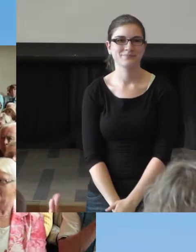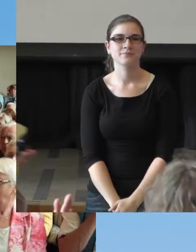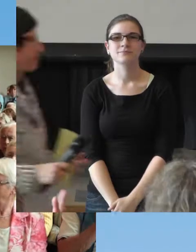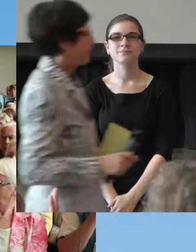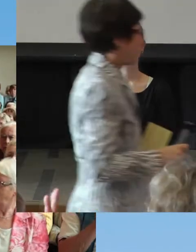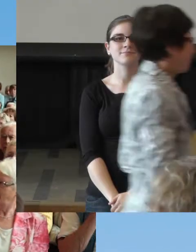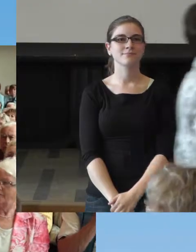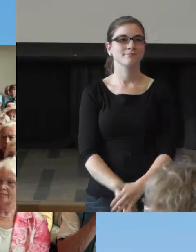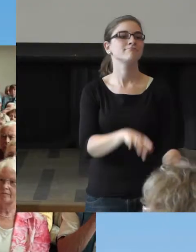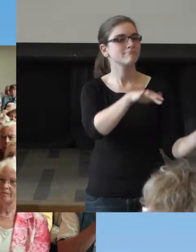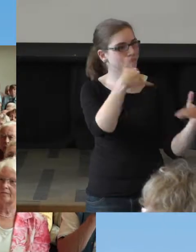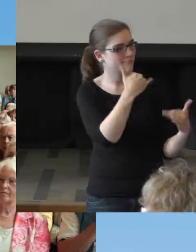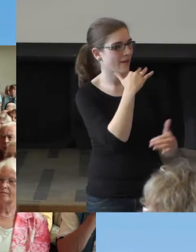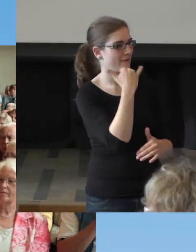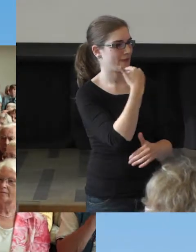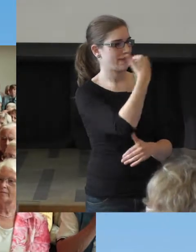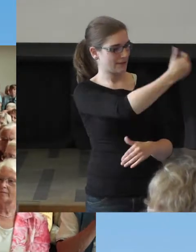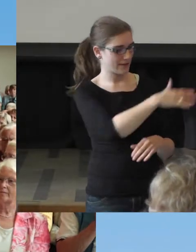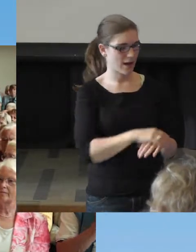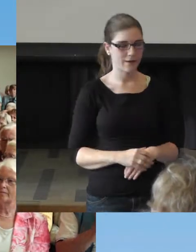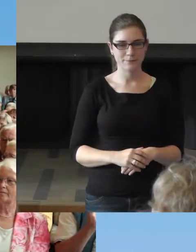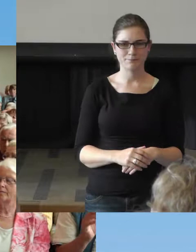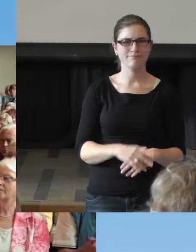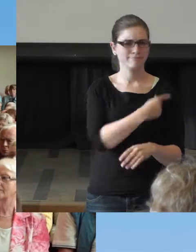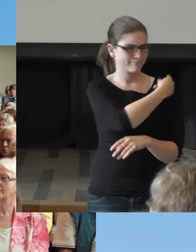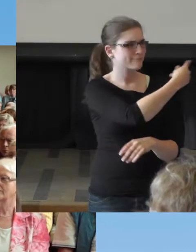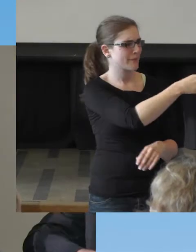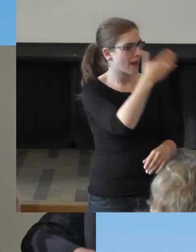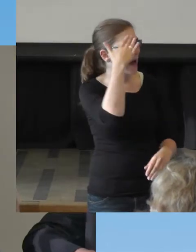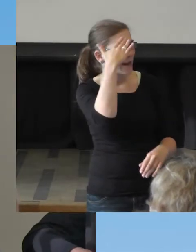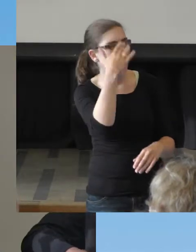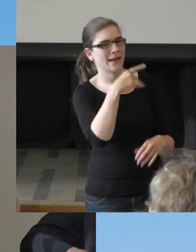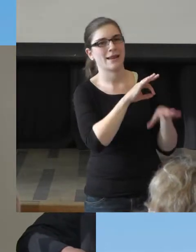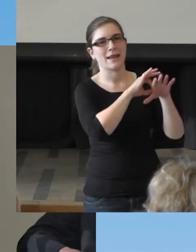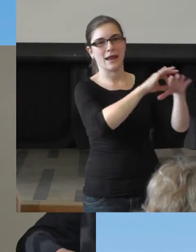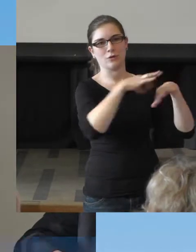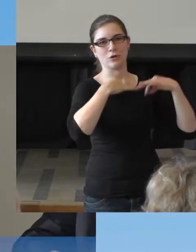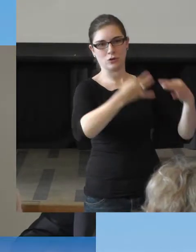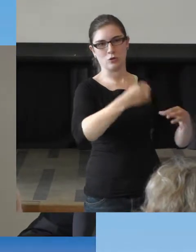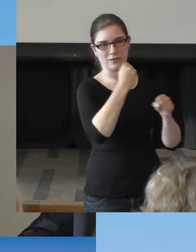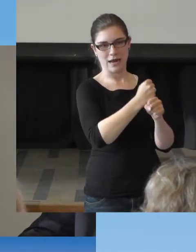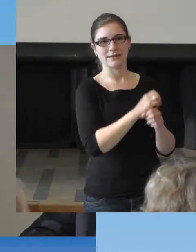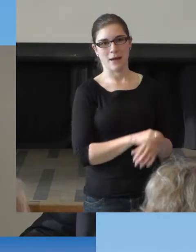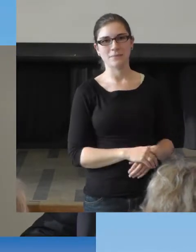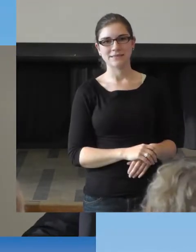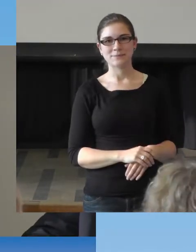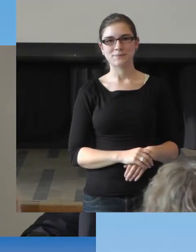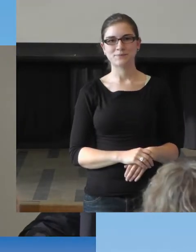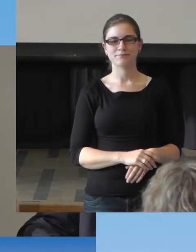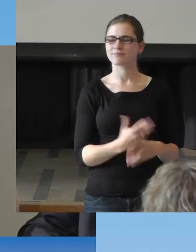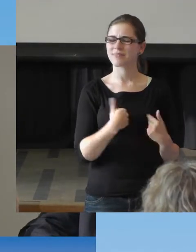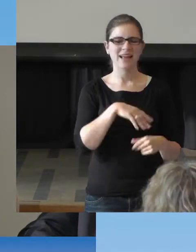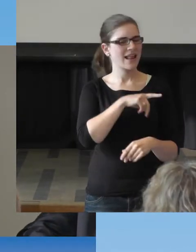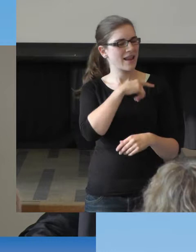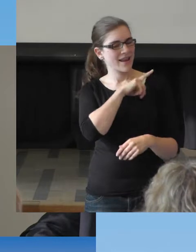Vielen Dank, Frau Dr. Müller. Sie kennen alle, Frau Dr. Müller, die Leiterin unseres Gesundheitsamtes in Stadt und Kreis Kassel. Ich möchte mich gar